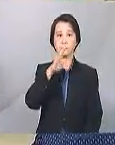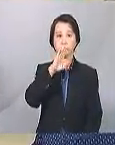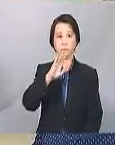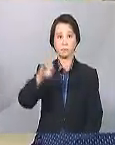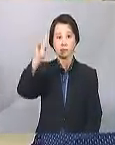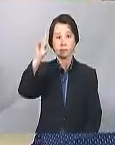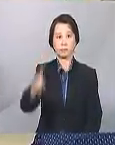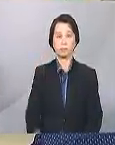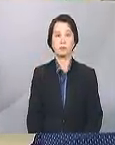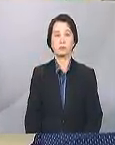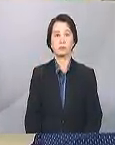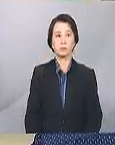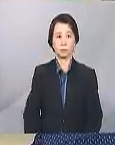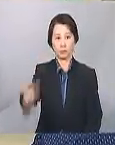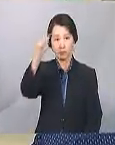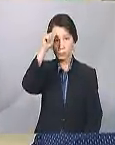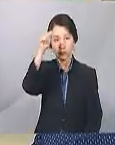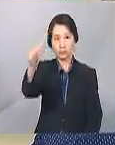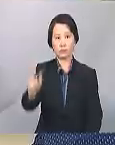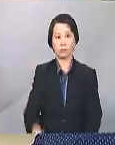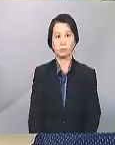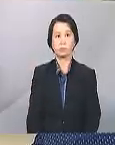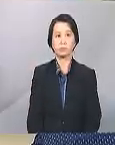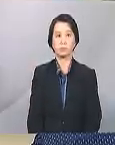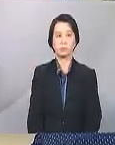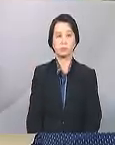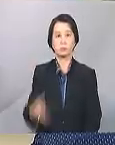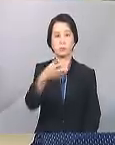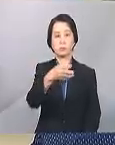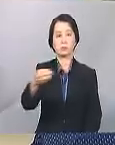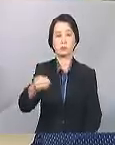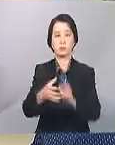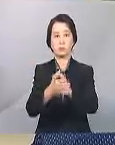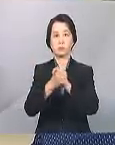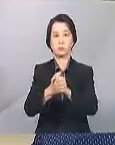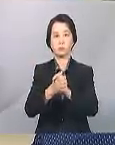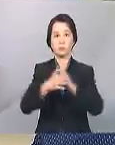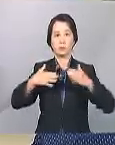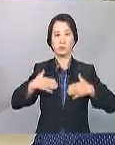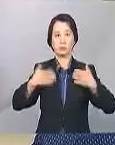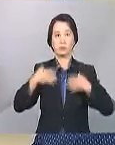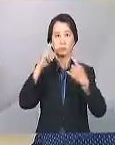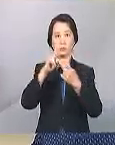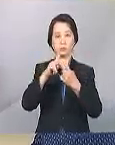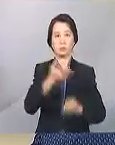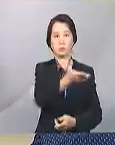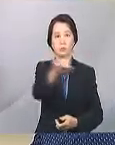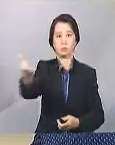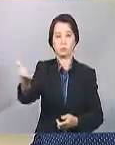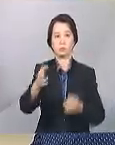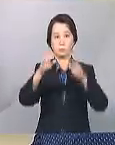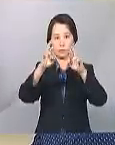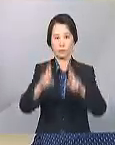Bismillahirrahmanirrahim. Assalamualaikum warahmatullahi wabarakatuh dan salam sejahtera kepada seluruh rakyat